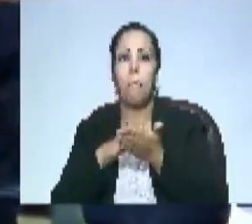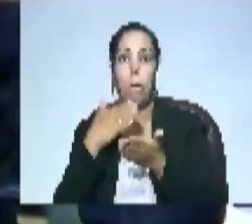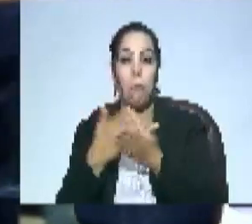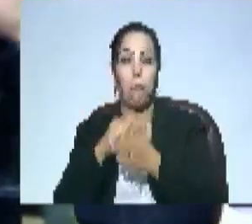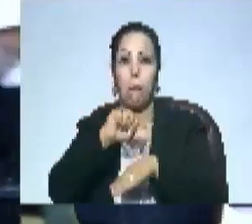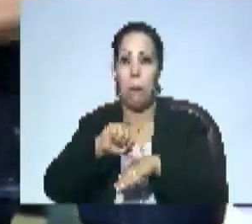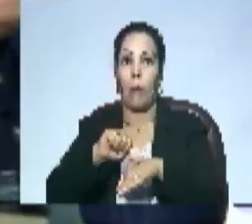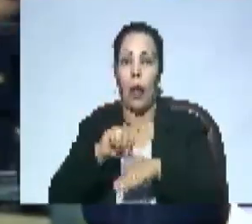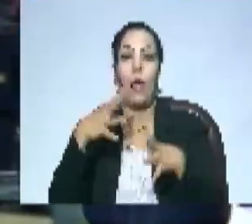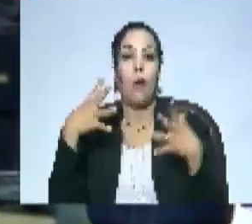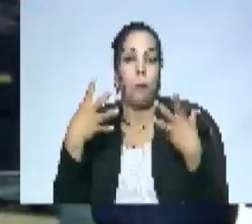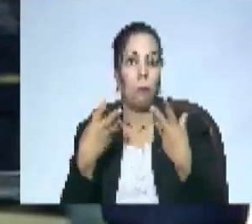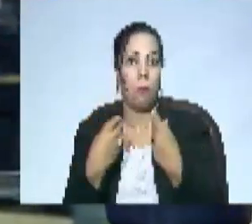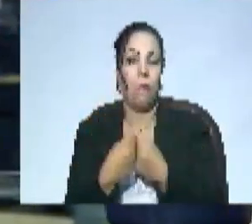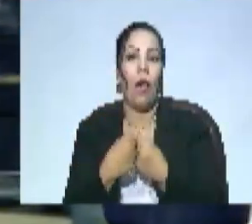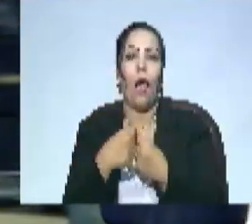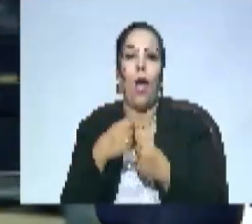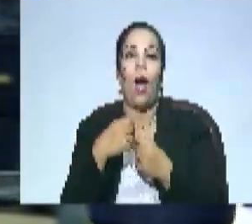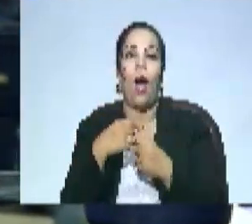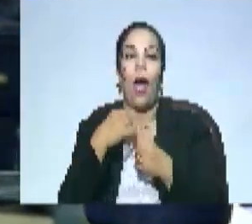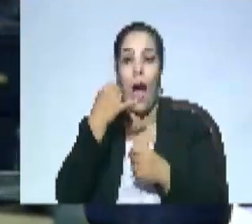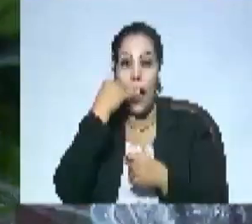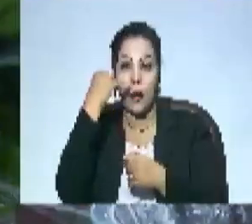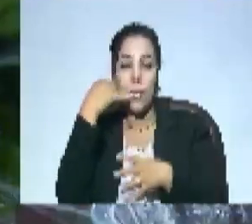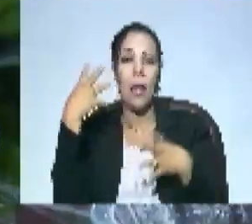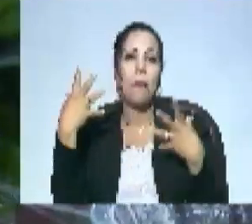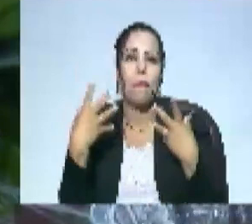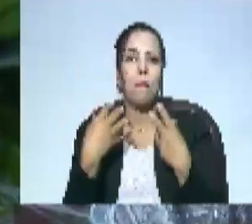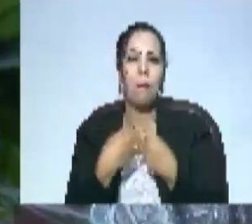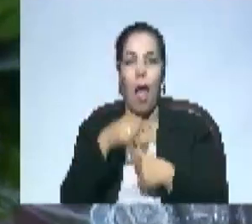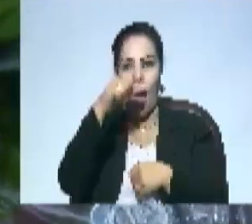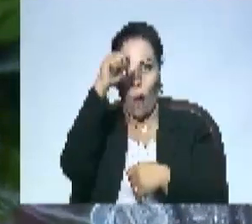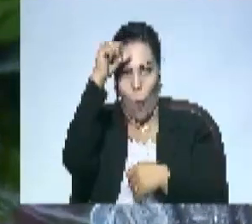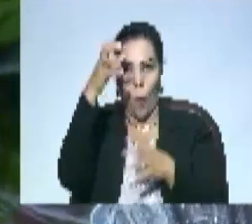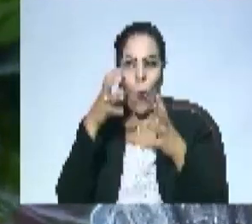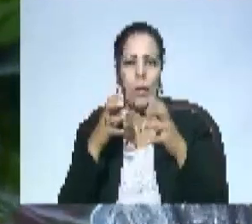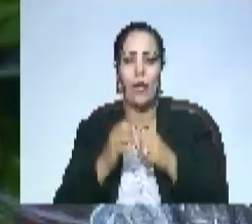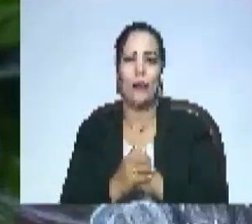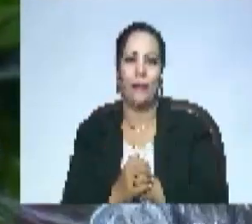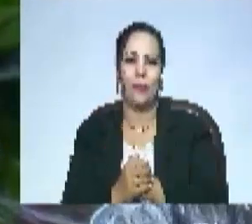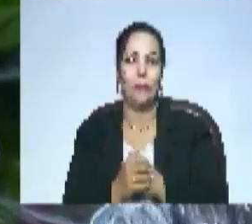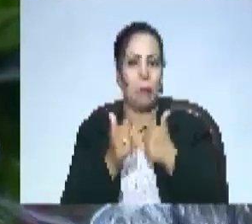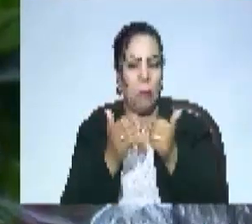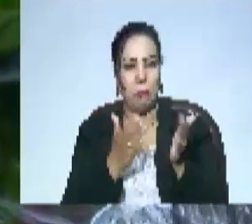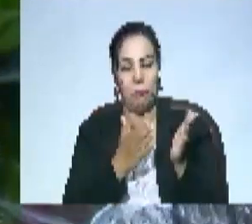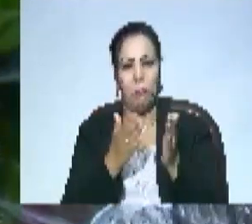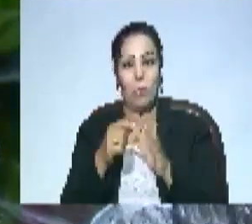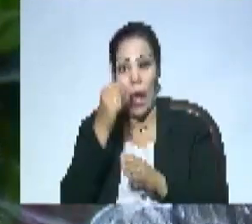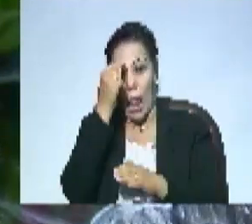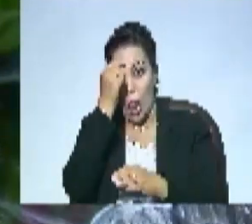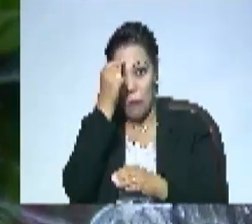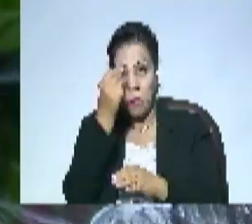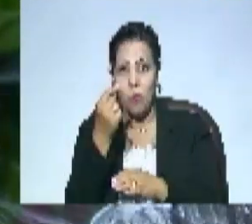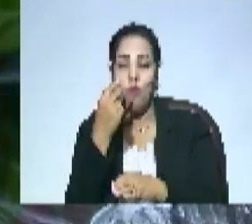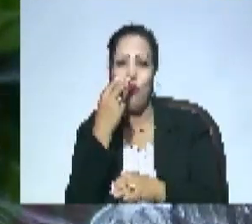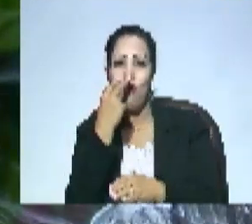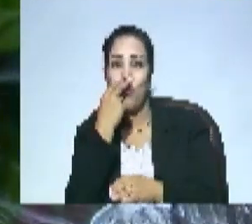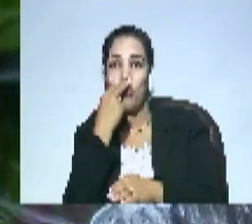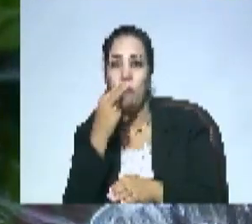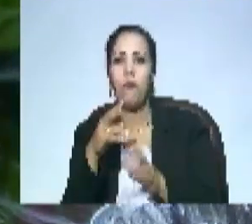وجوز الهند كوني مقلي بالعسل وجوز الهند وجوز الهند تمام هستاذنك نجيب الكريمه